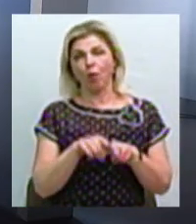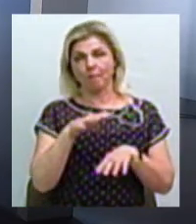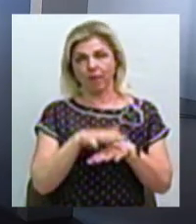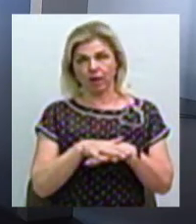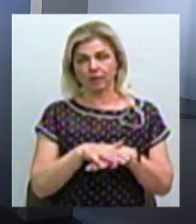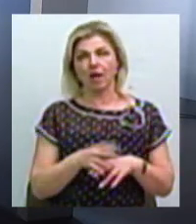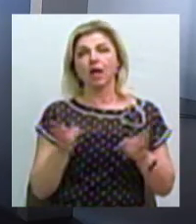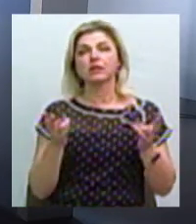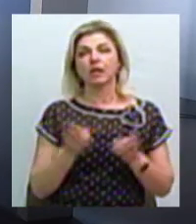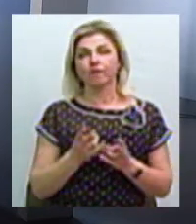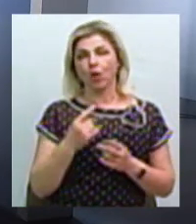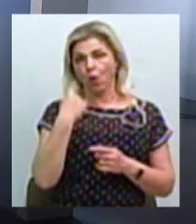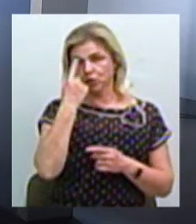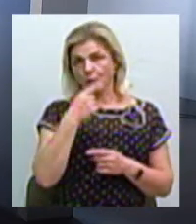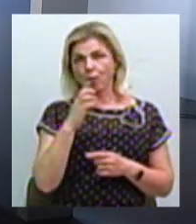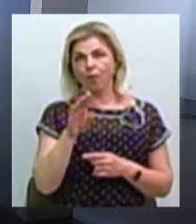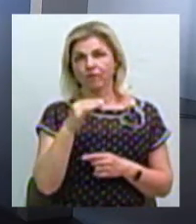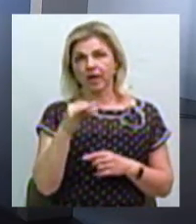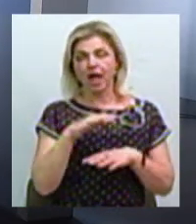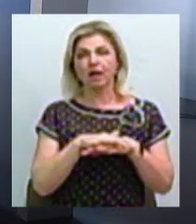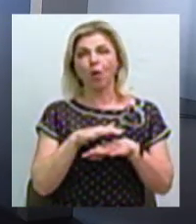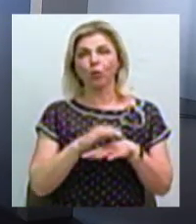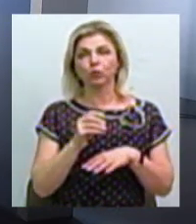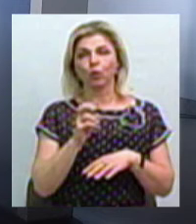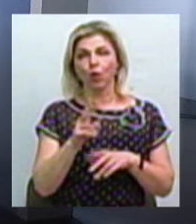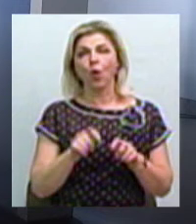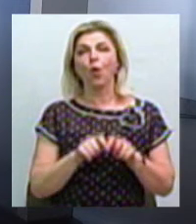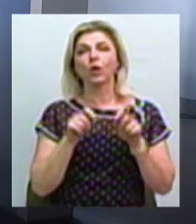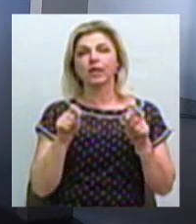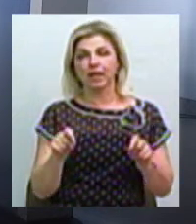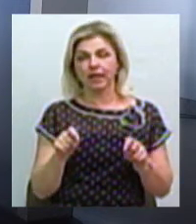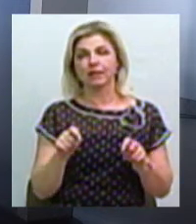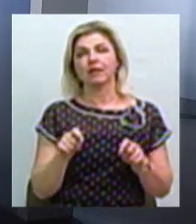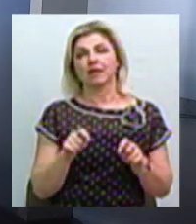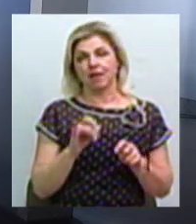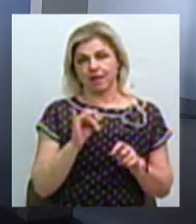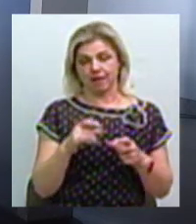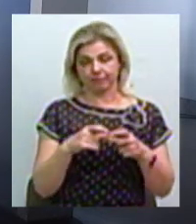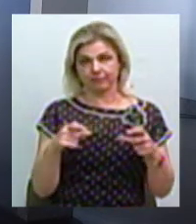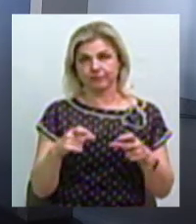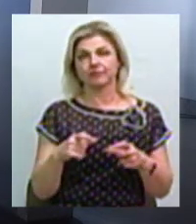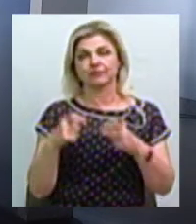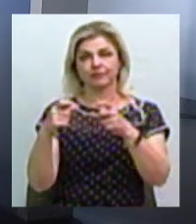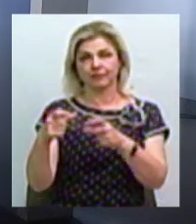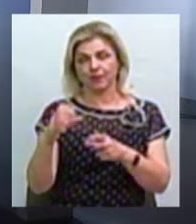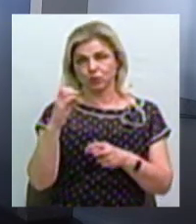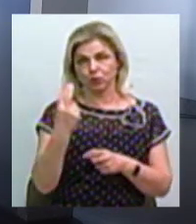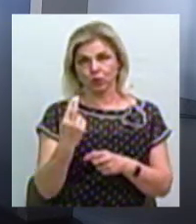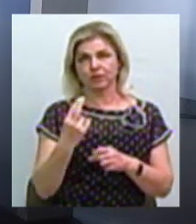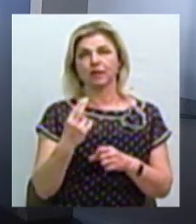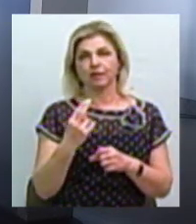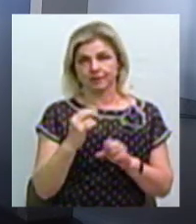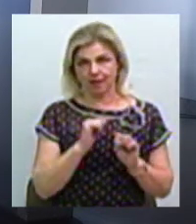Потрібно особовий рахунок відкрити в цьому банку, надати до управління соціального захисту населення того